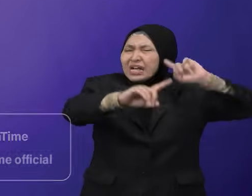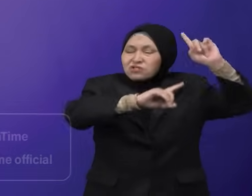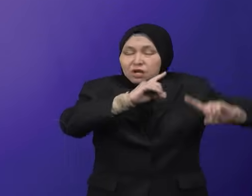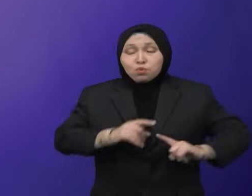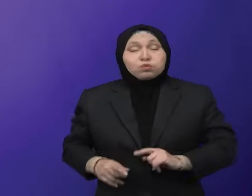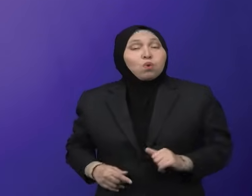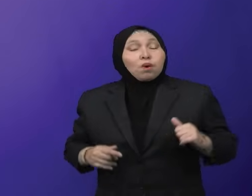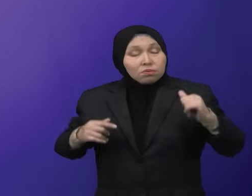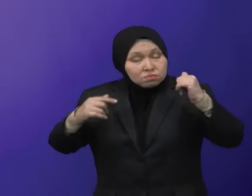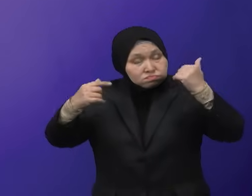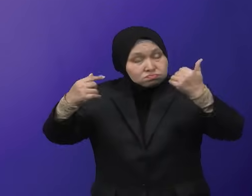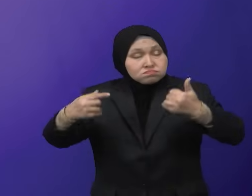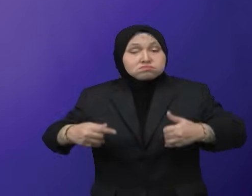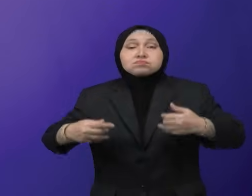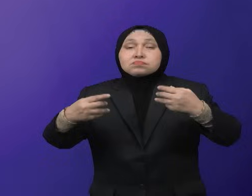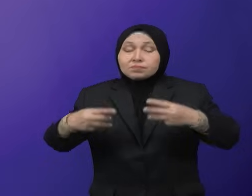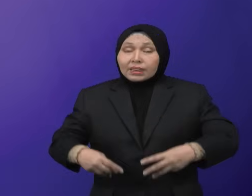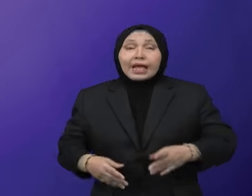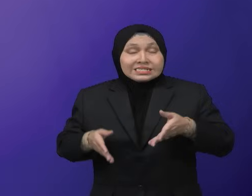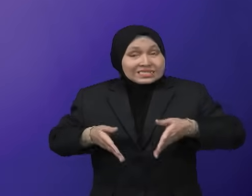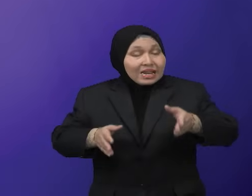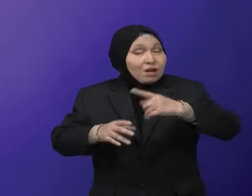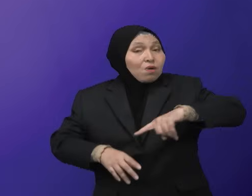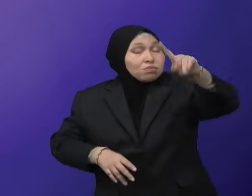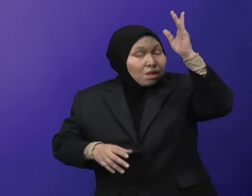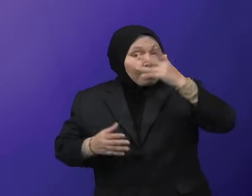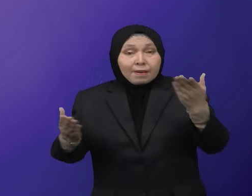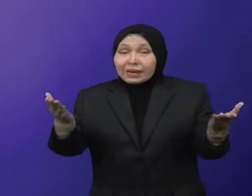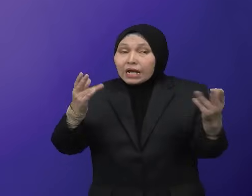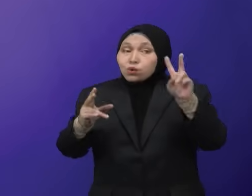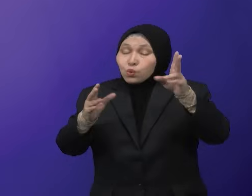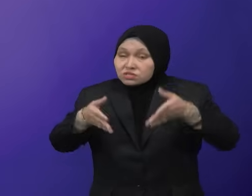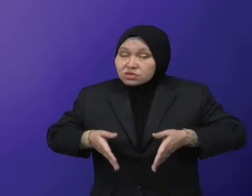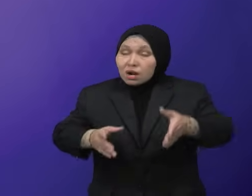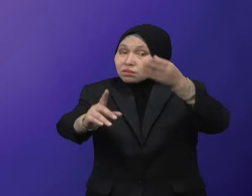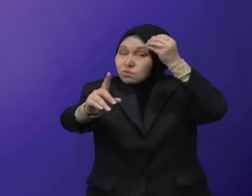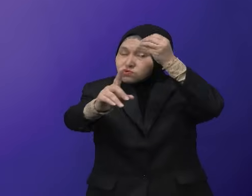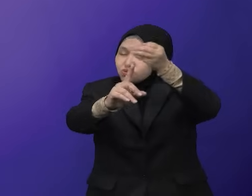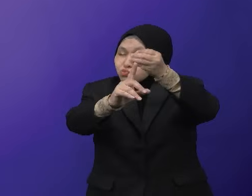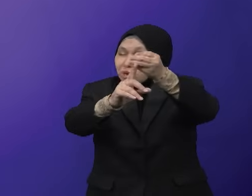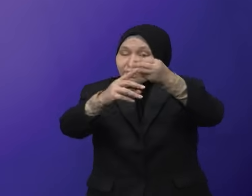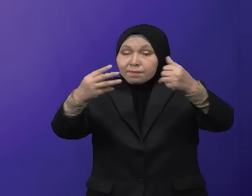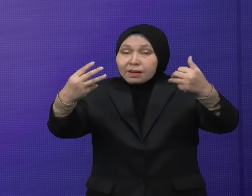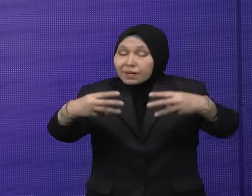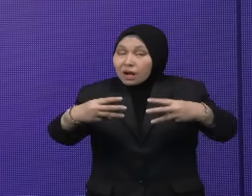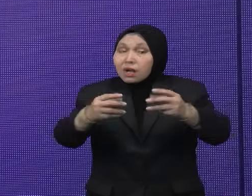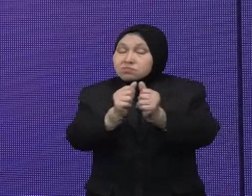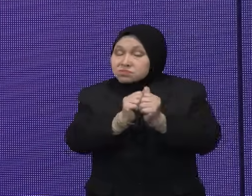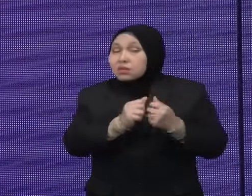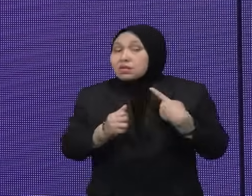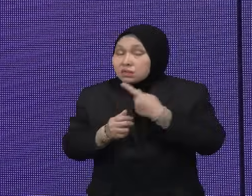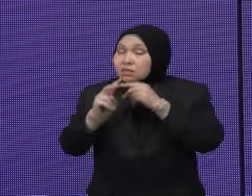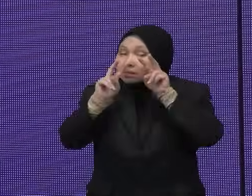berjihad. Yang ke-76, ayat ke-76, perbandingan dua jalan dalam tujuan peperangan yang sama-sama ingin